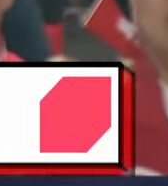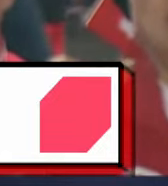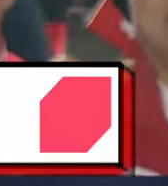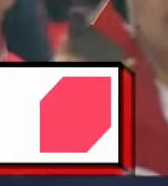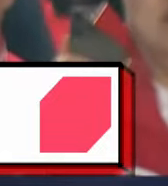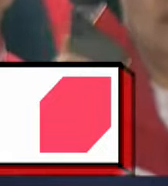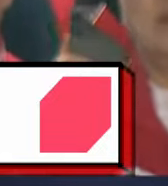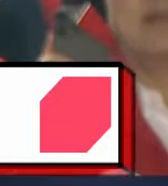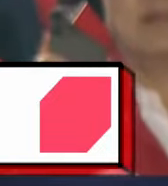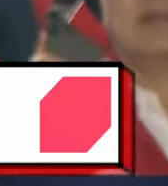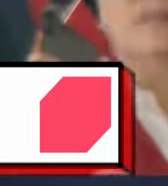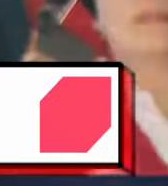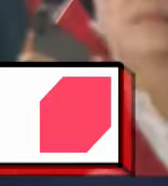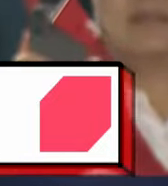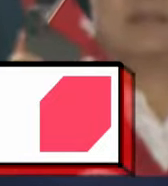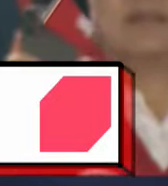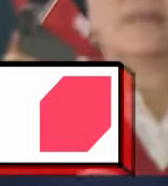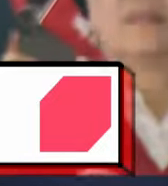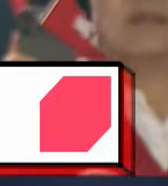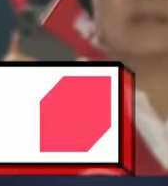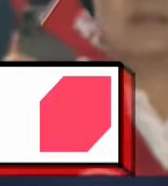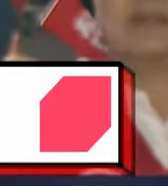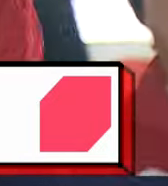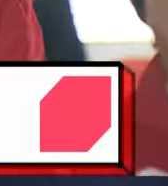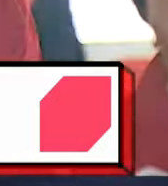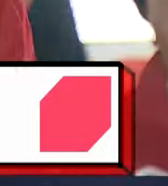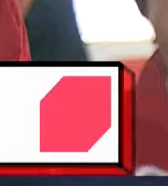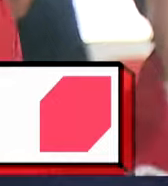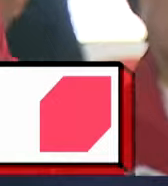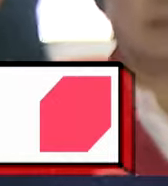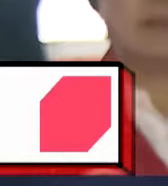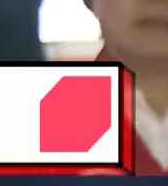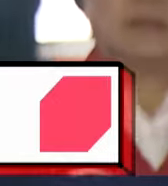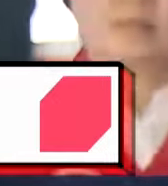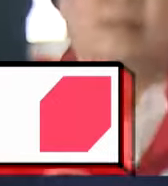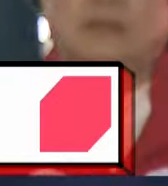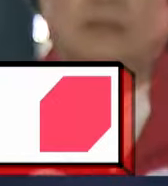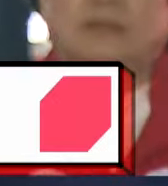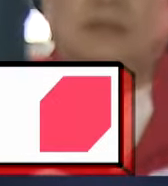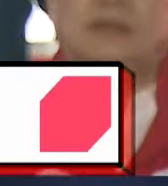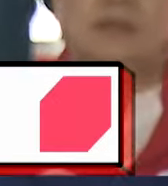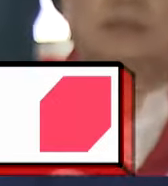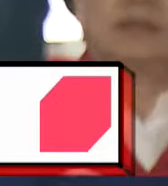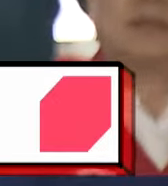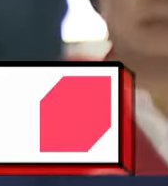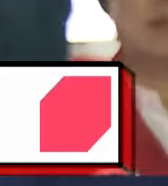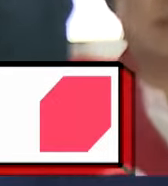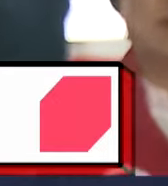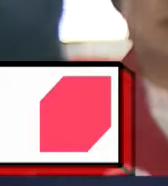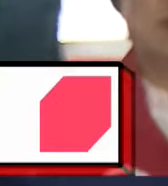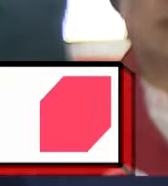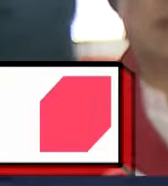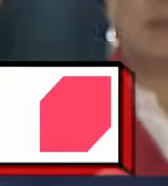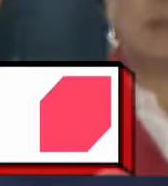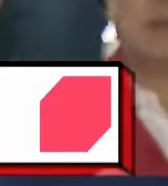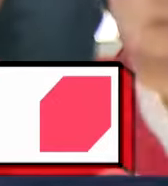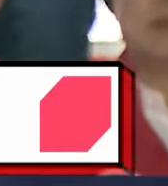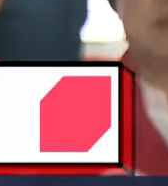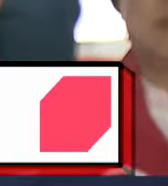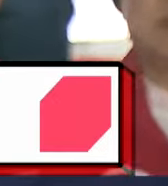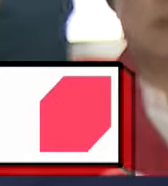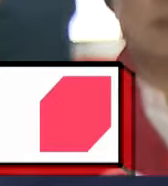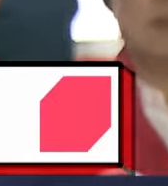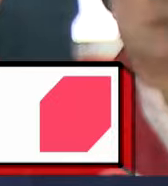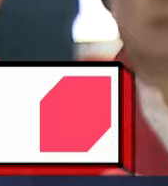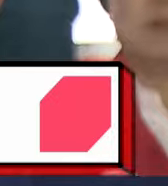한 표가 곧 우리 아이들, 우리 청년들의 미래입니다. 먼 훗날 우리가 그때 투표하지 않아서 나라를